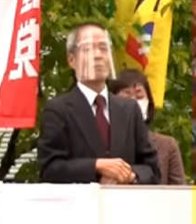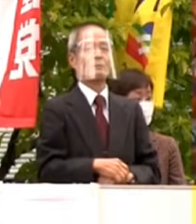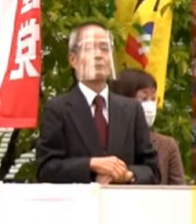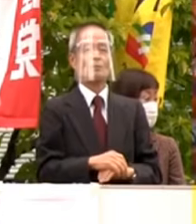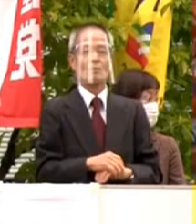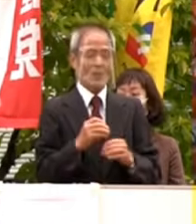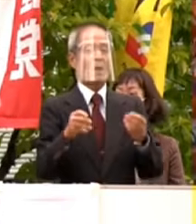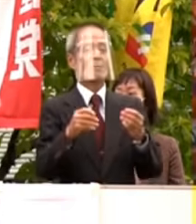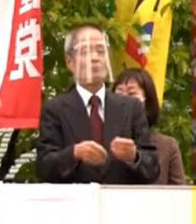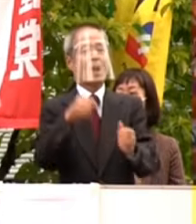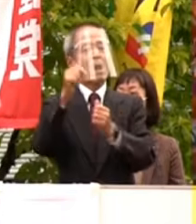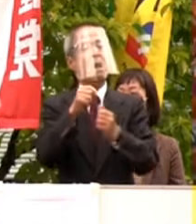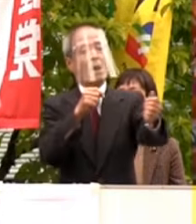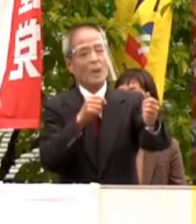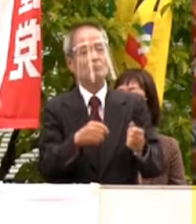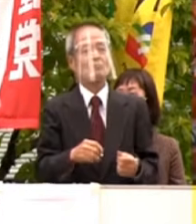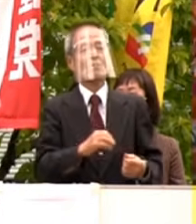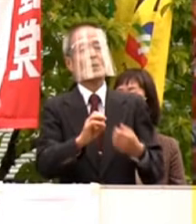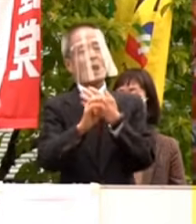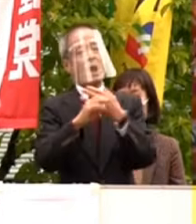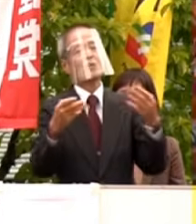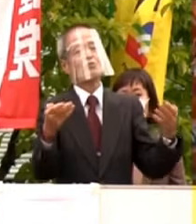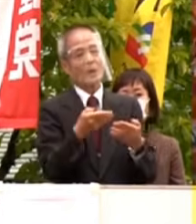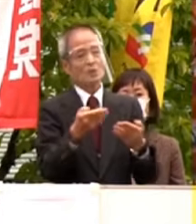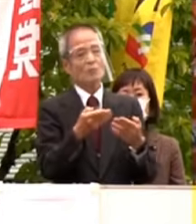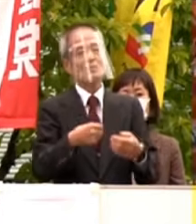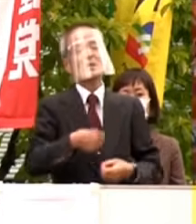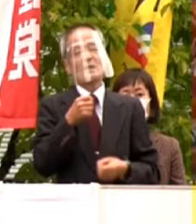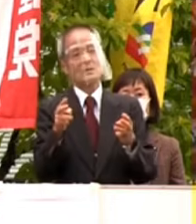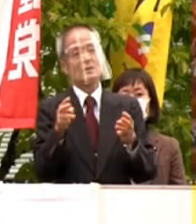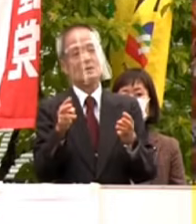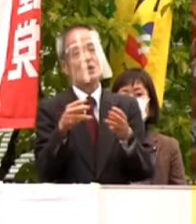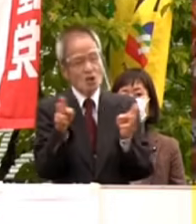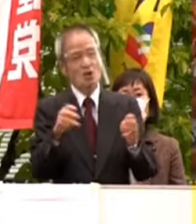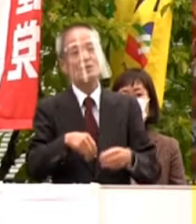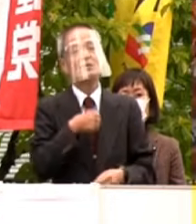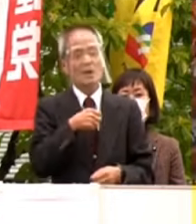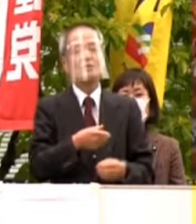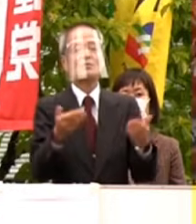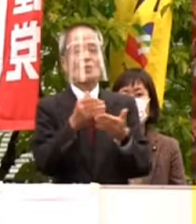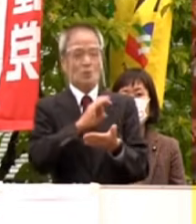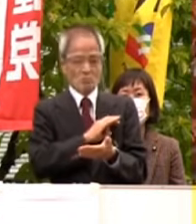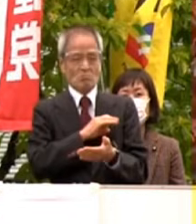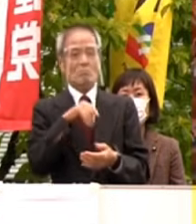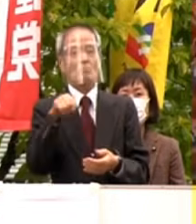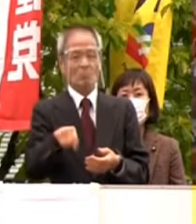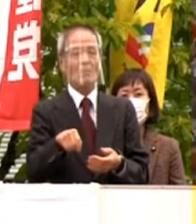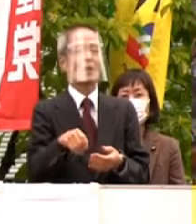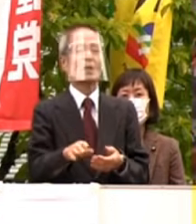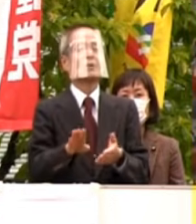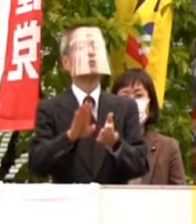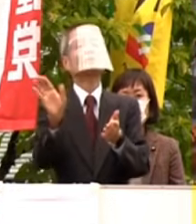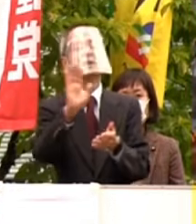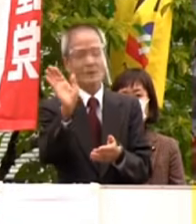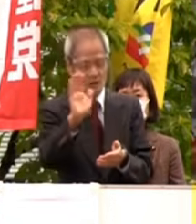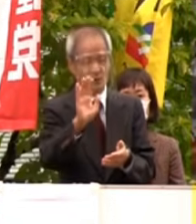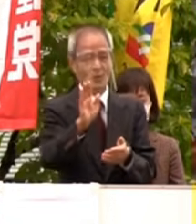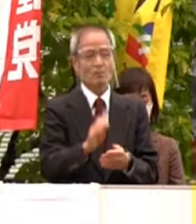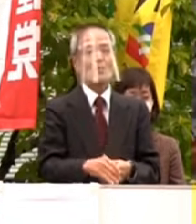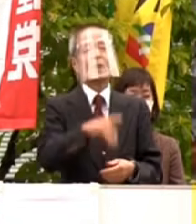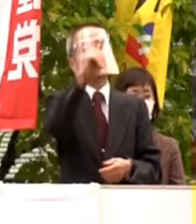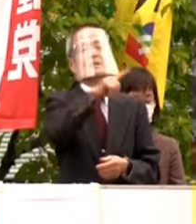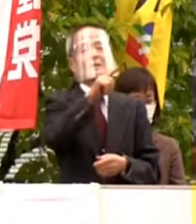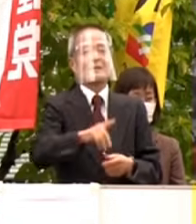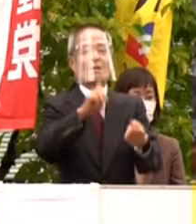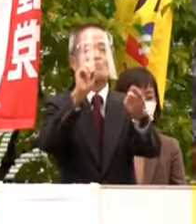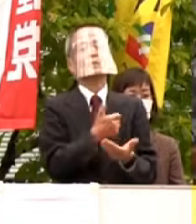ルバイト、使い捨ての働かせ方を改めて人間らしく働けるルールを作っていこうじ